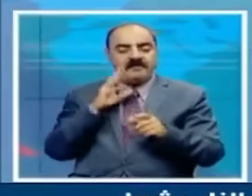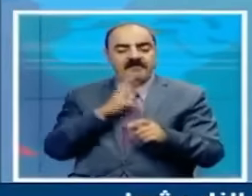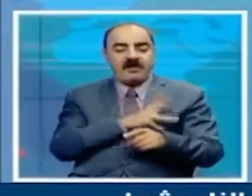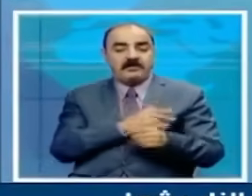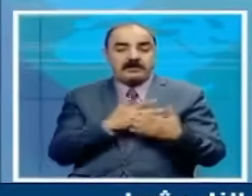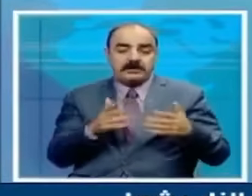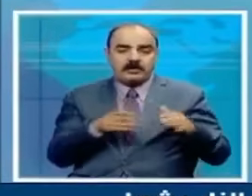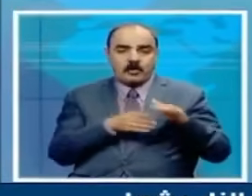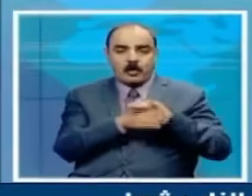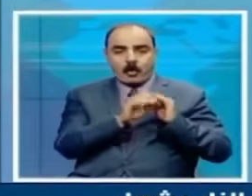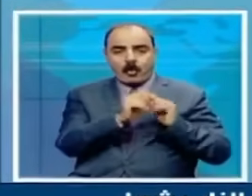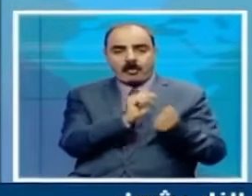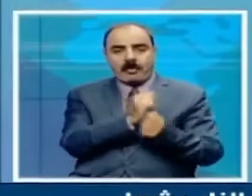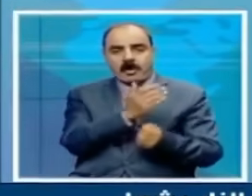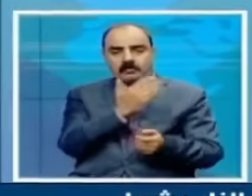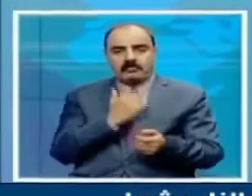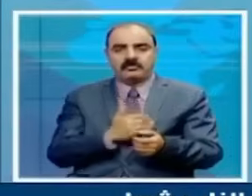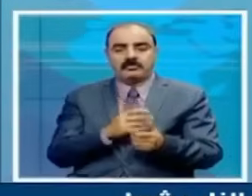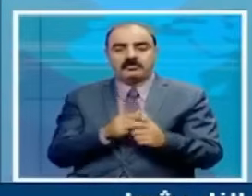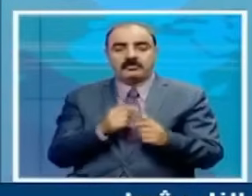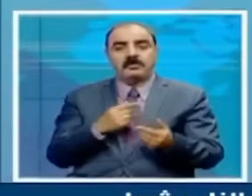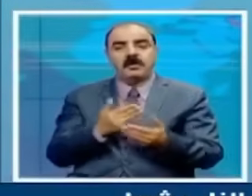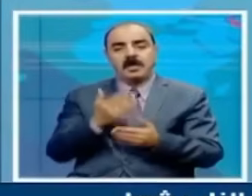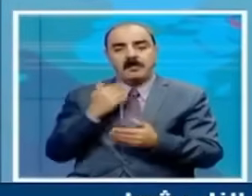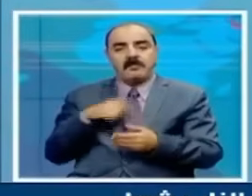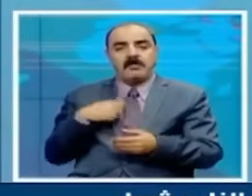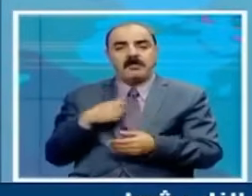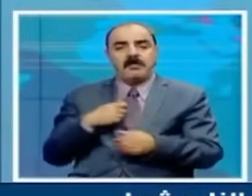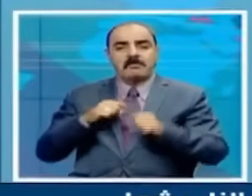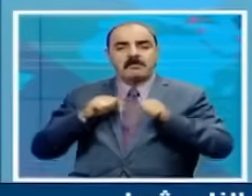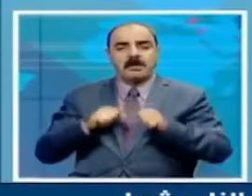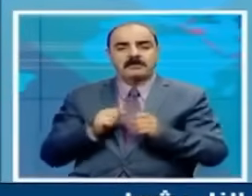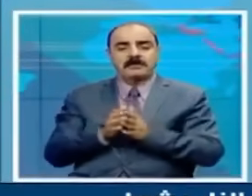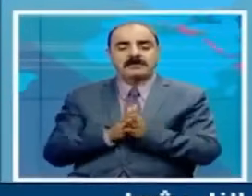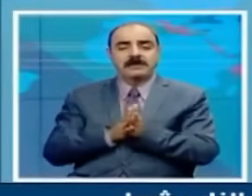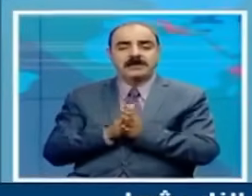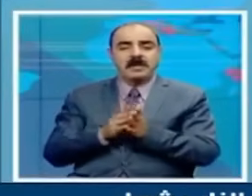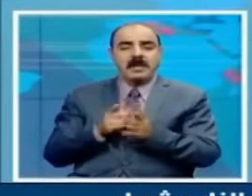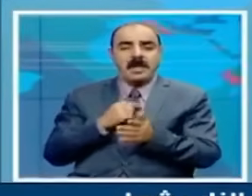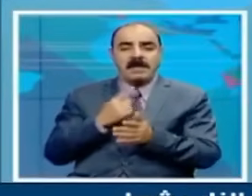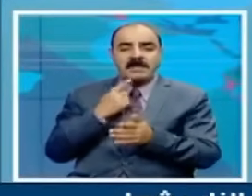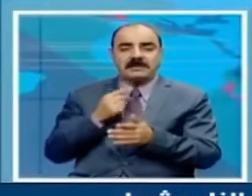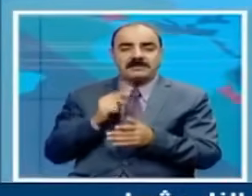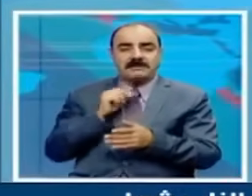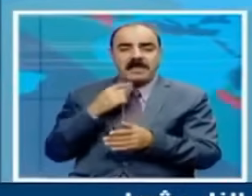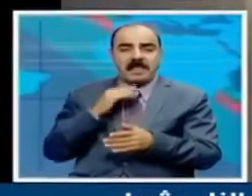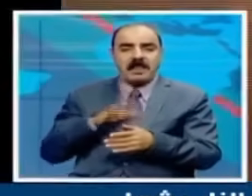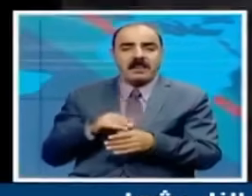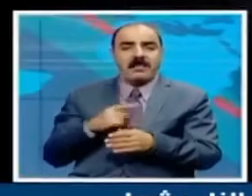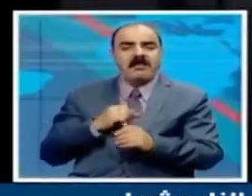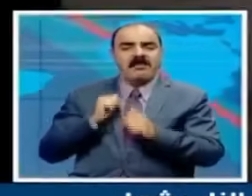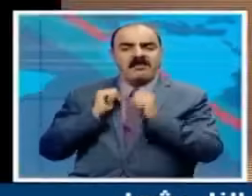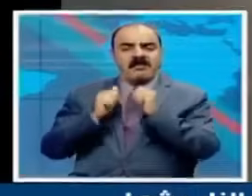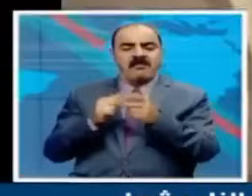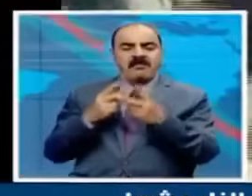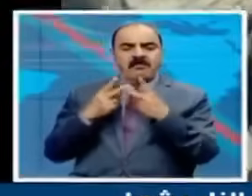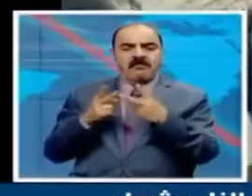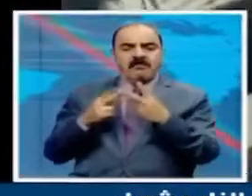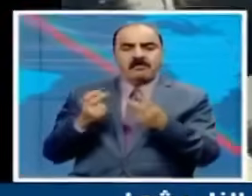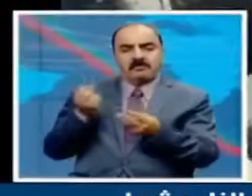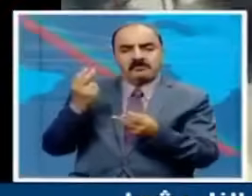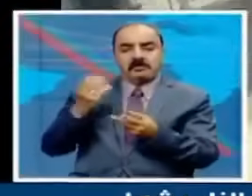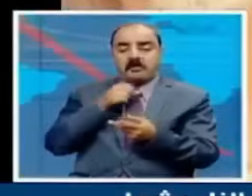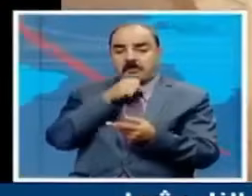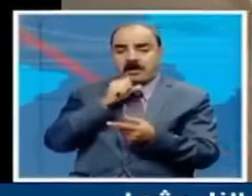وأسرى فلسطينيين في سجون الاحتلال. وفي وقت سابق قال رئيس المكتب السياسي لحركة حماس إسماعيل هنية إن الحركة